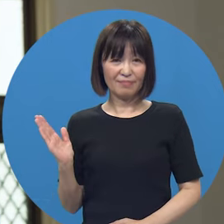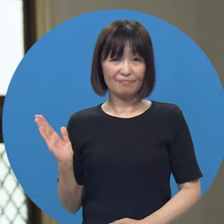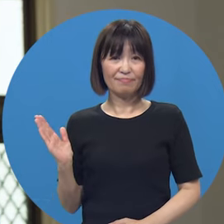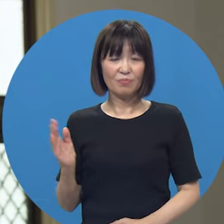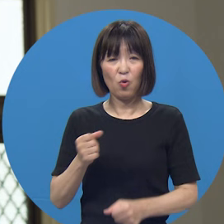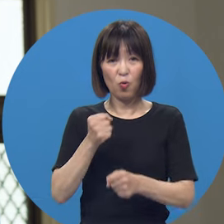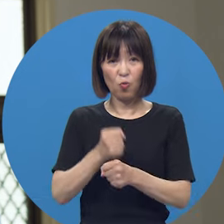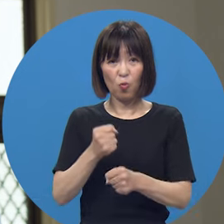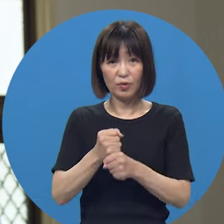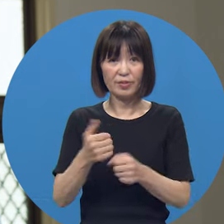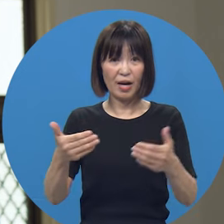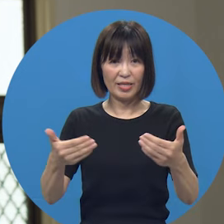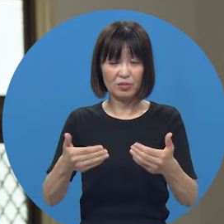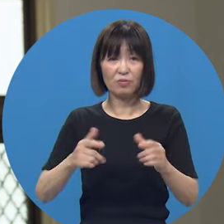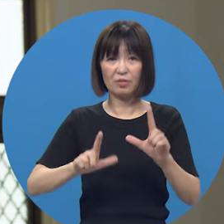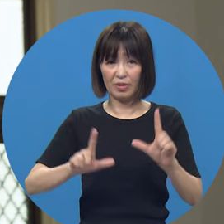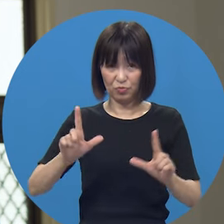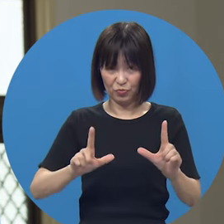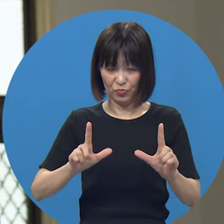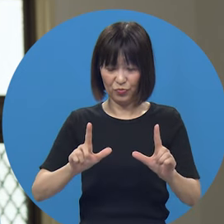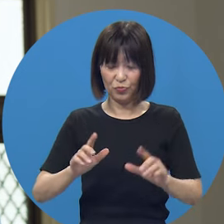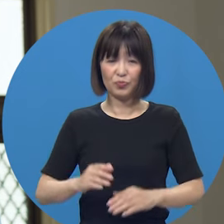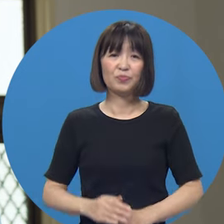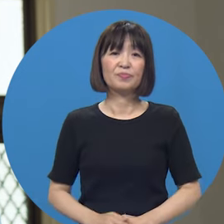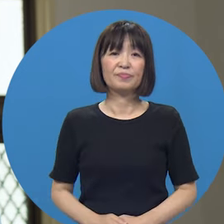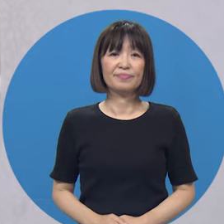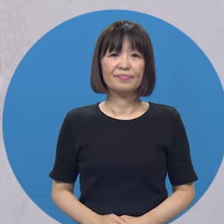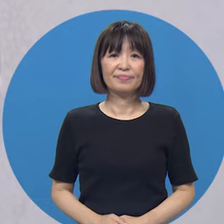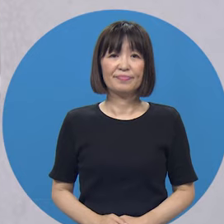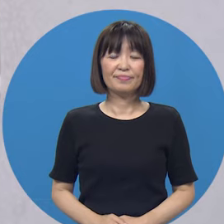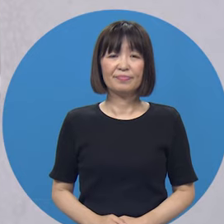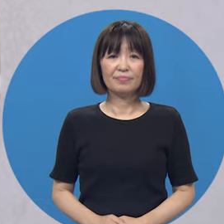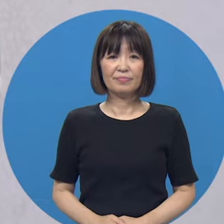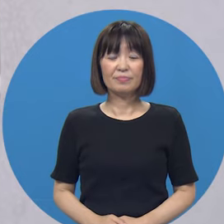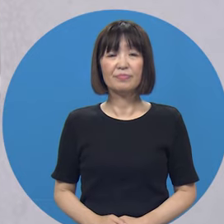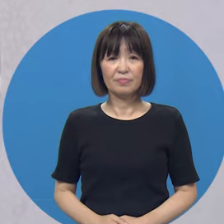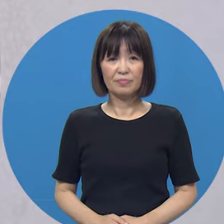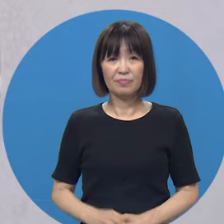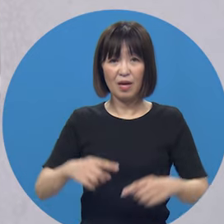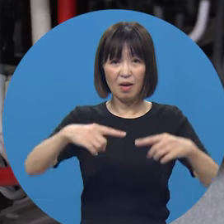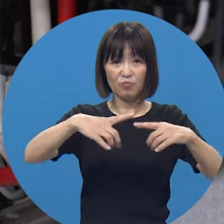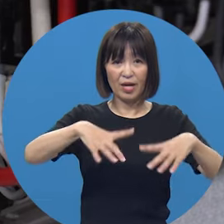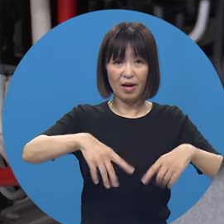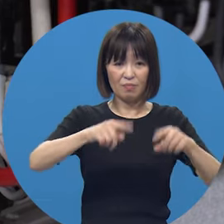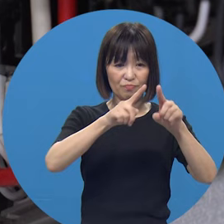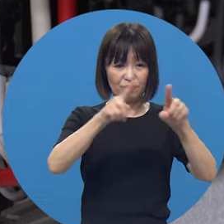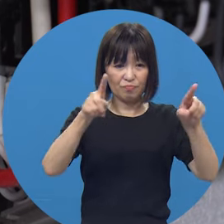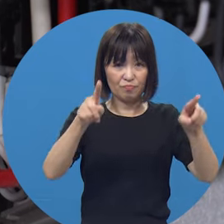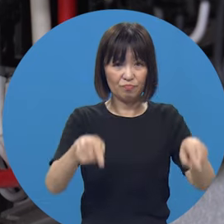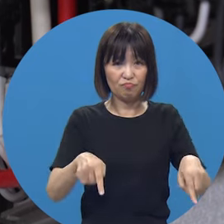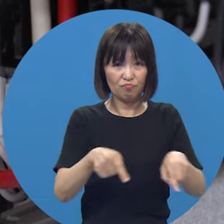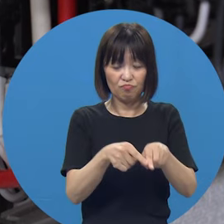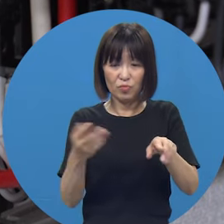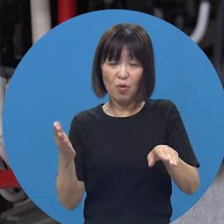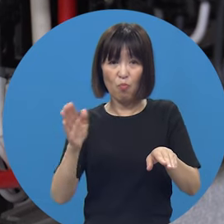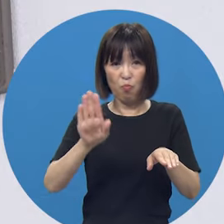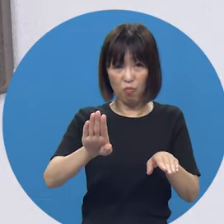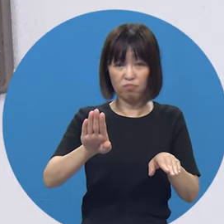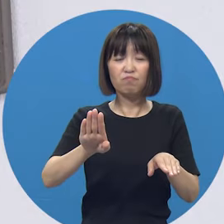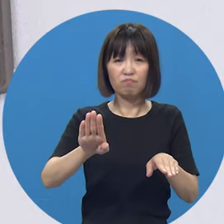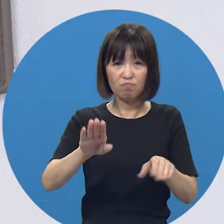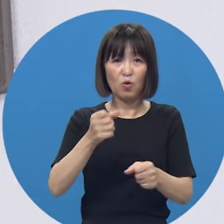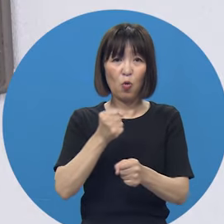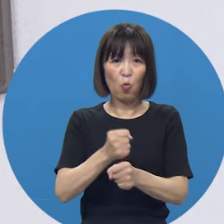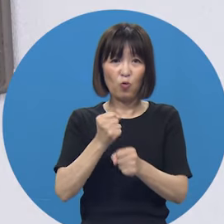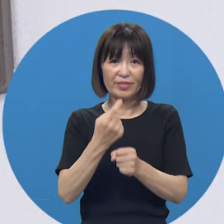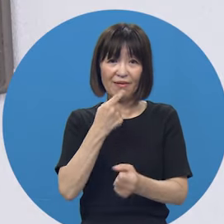工事が必要な分電盤タイプです。ブレーカーに外付けするタイプで設置工事は簡単